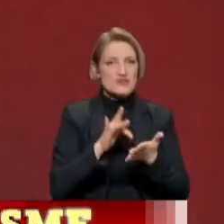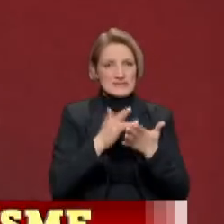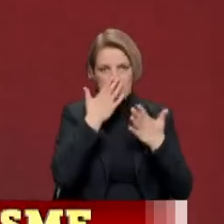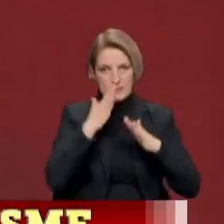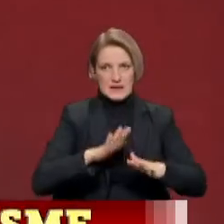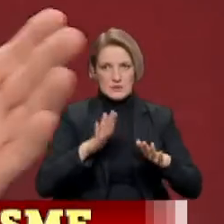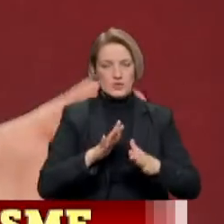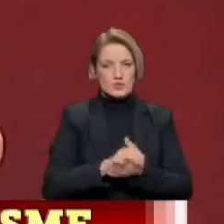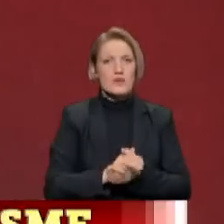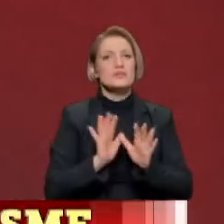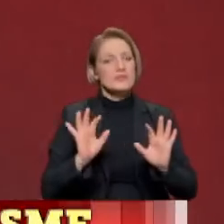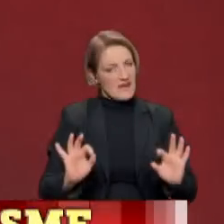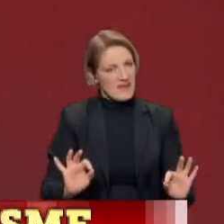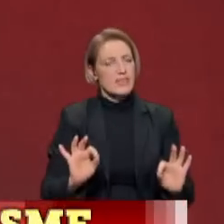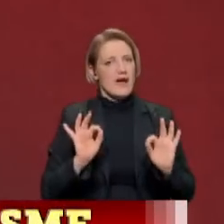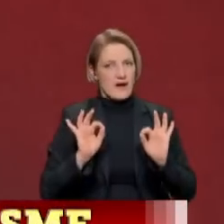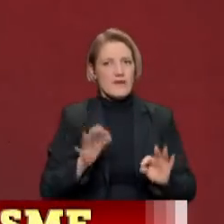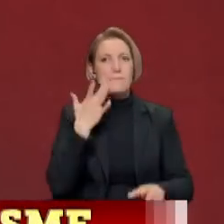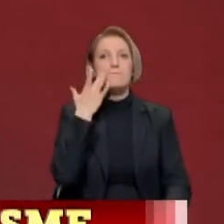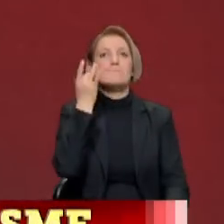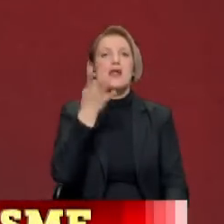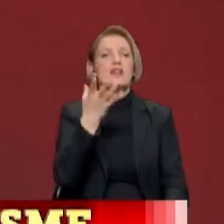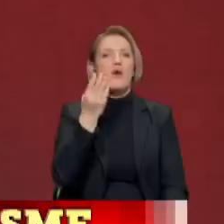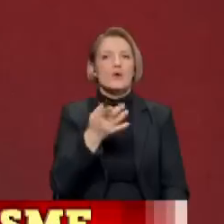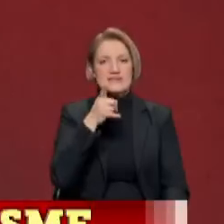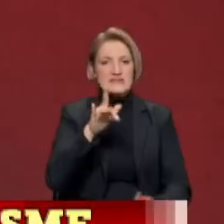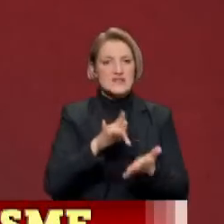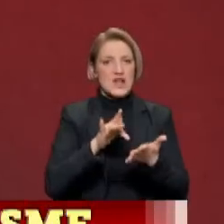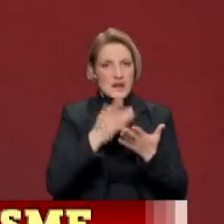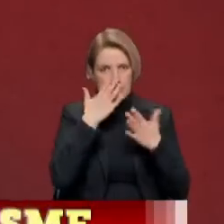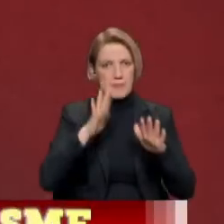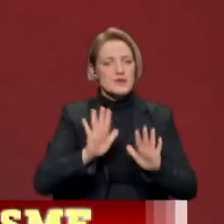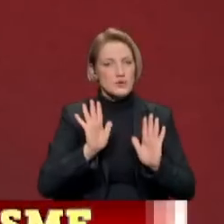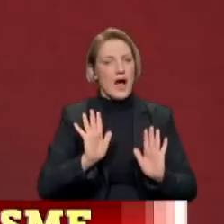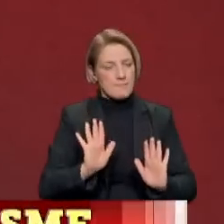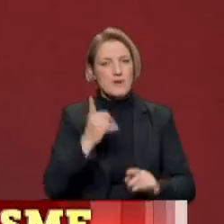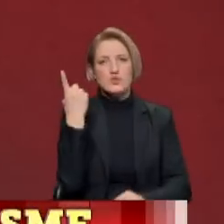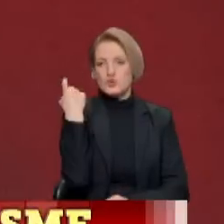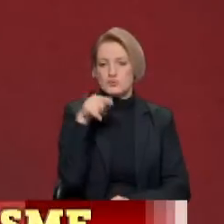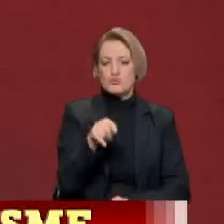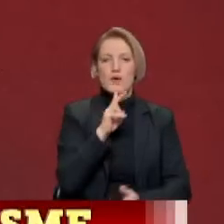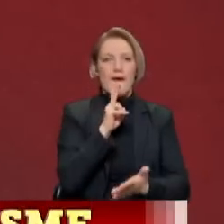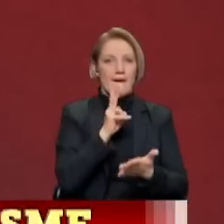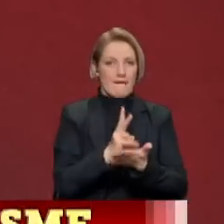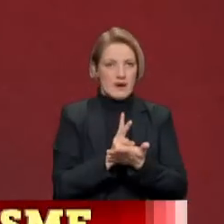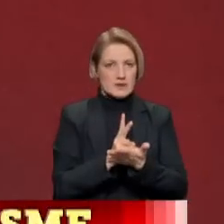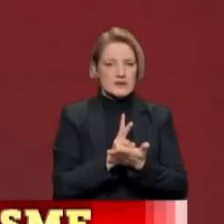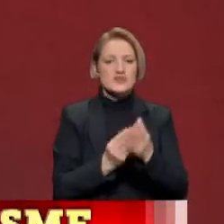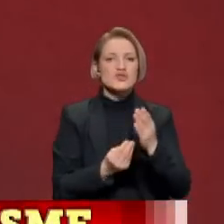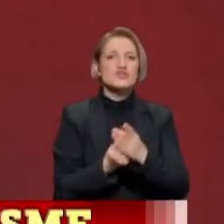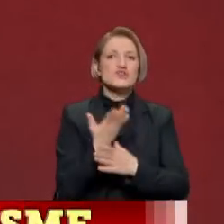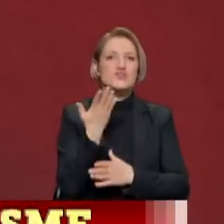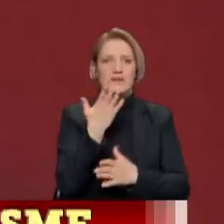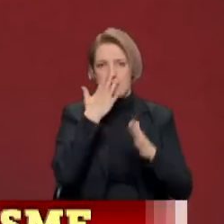bekliyordunuz. Hani tabii. Mahkemede belli oldu zaten. Siz bir ceza bekliyordunuz ama dün bu kararın